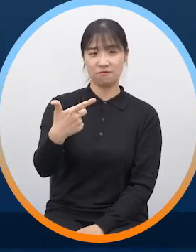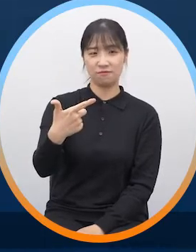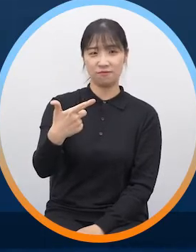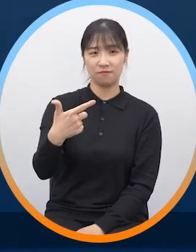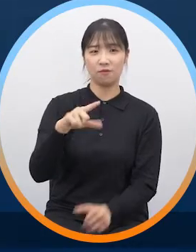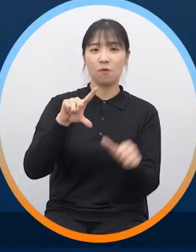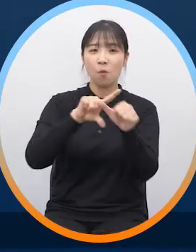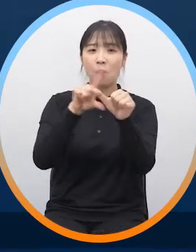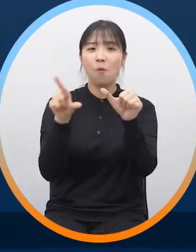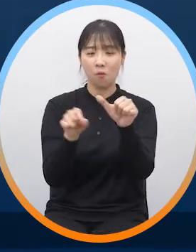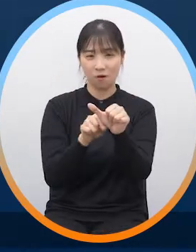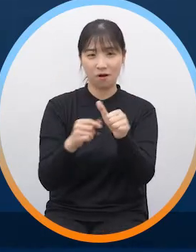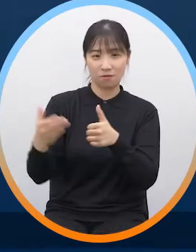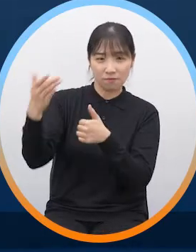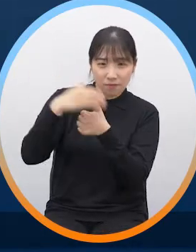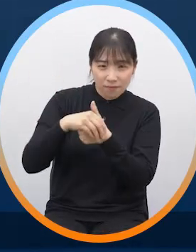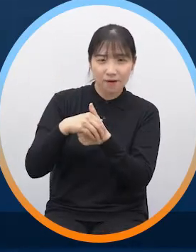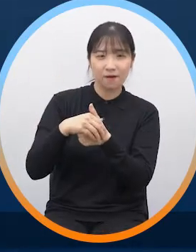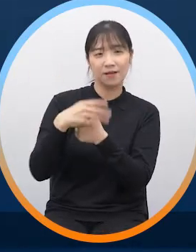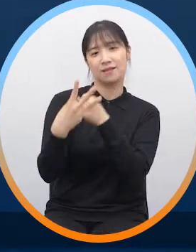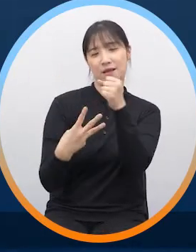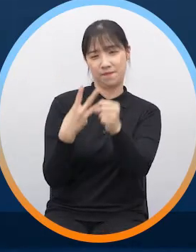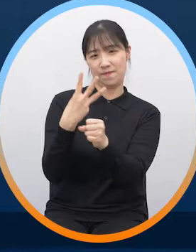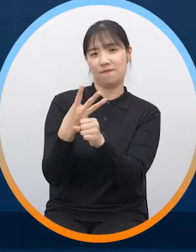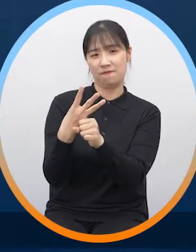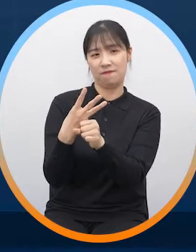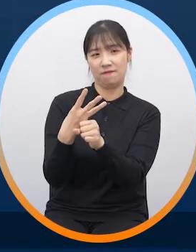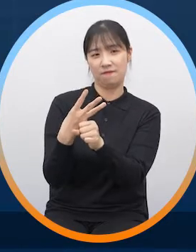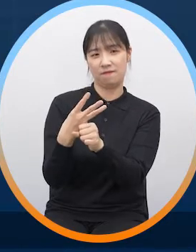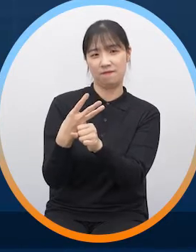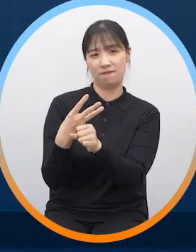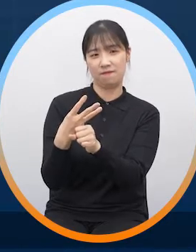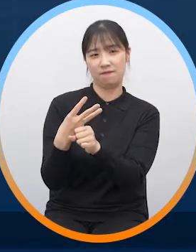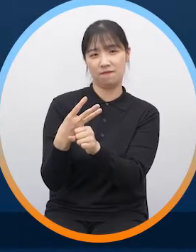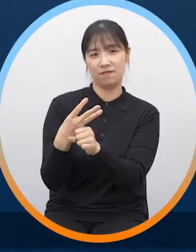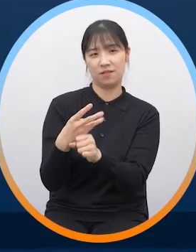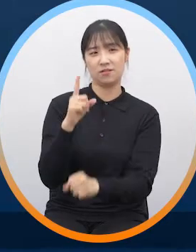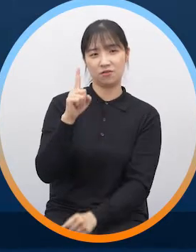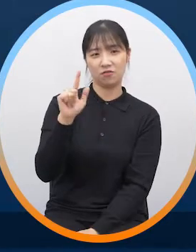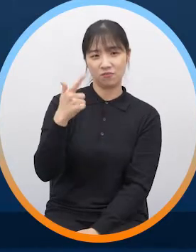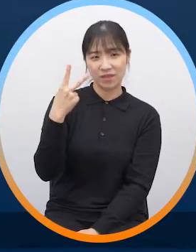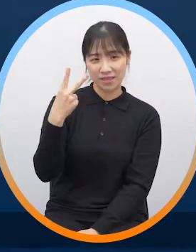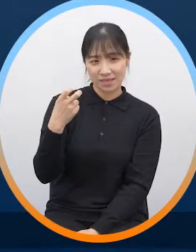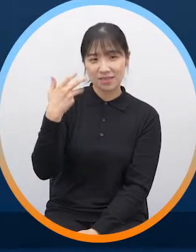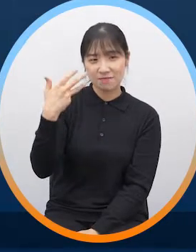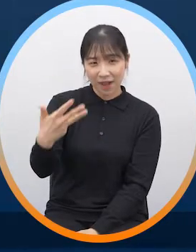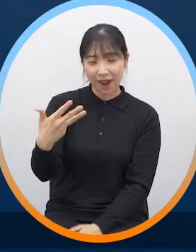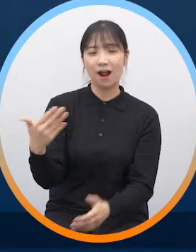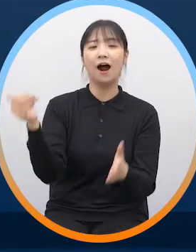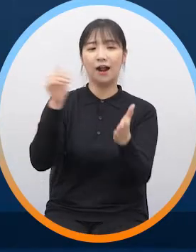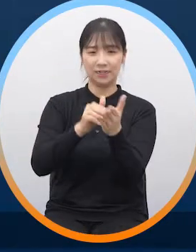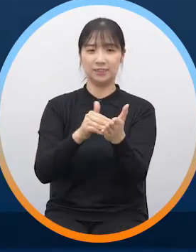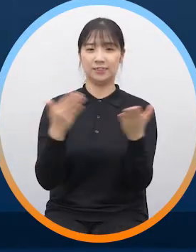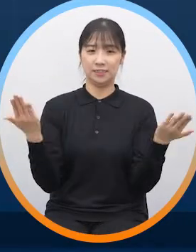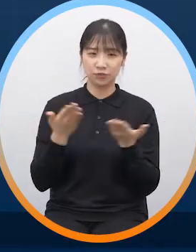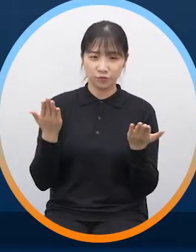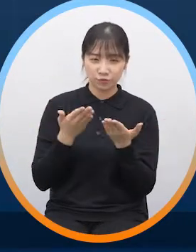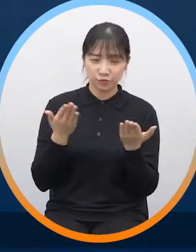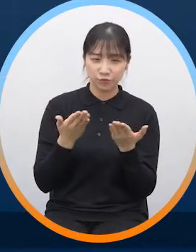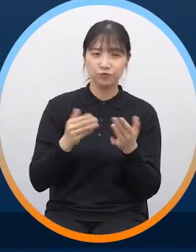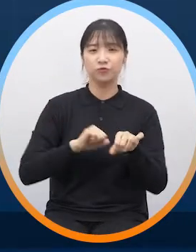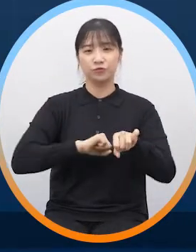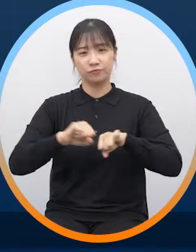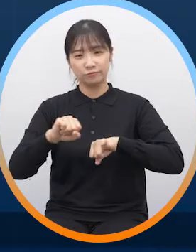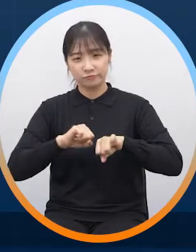1626년에 5월에 이제 부임해 가지고 약 3년, 그러니까 28년까지 이제 근무를